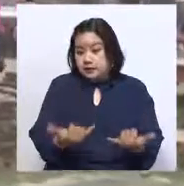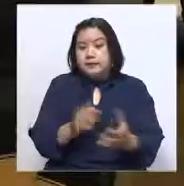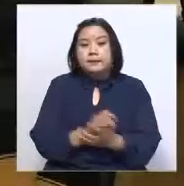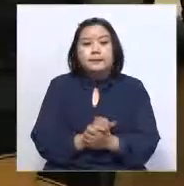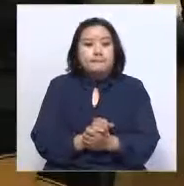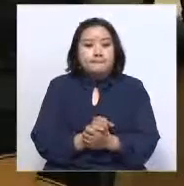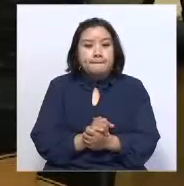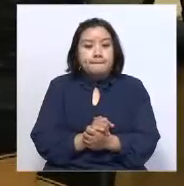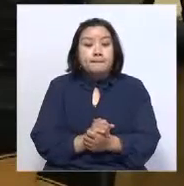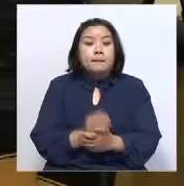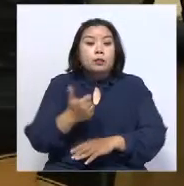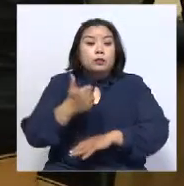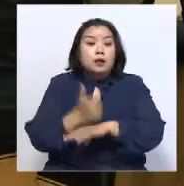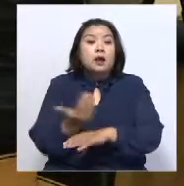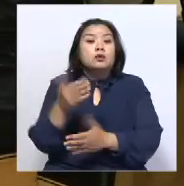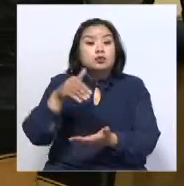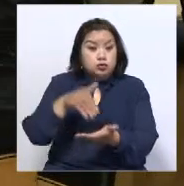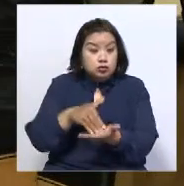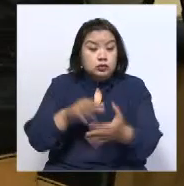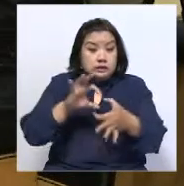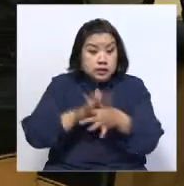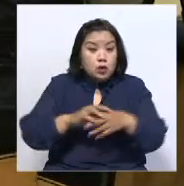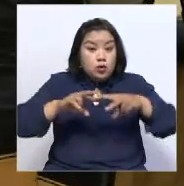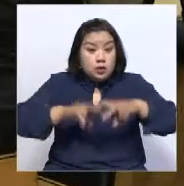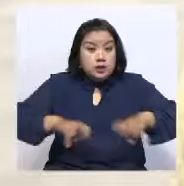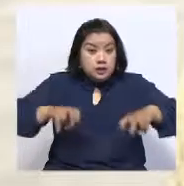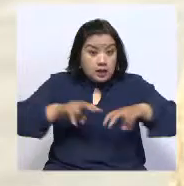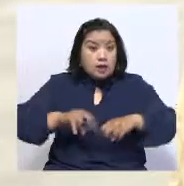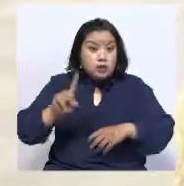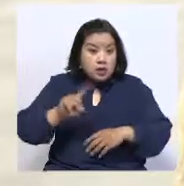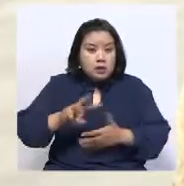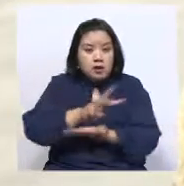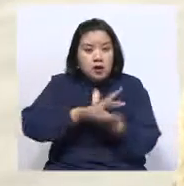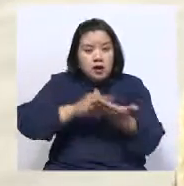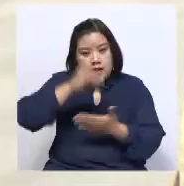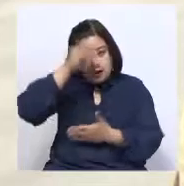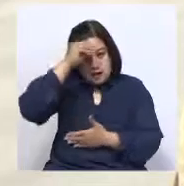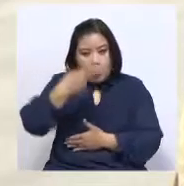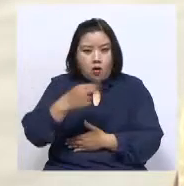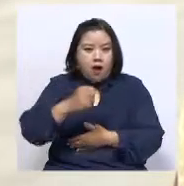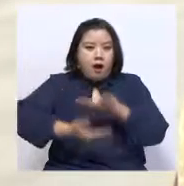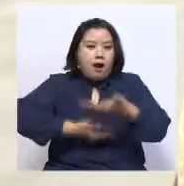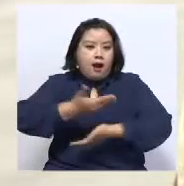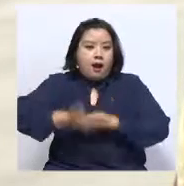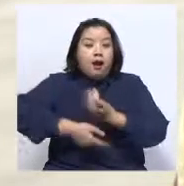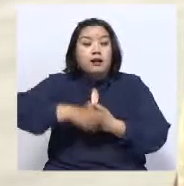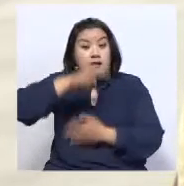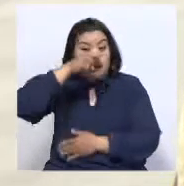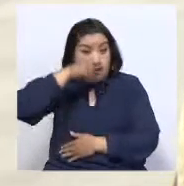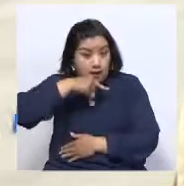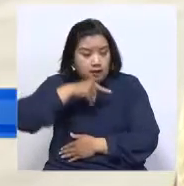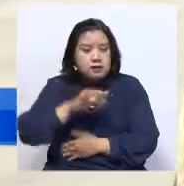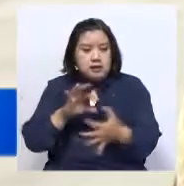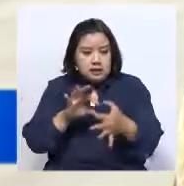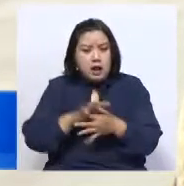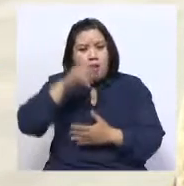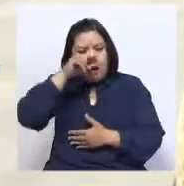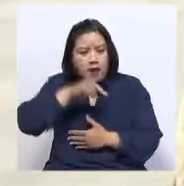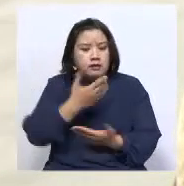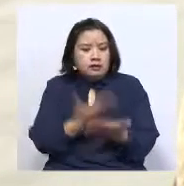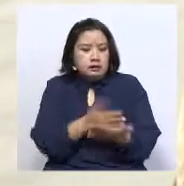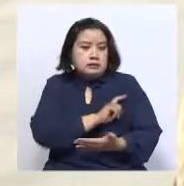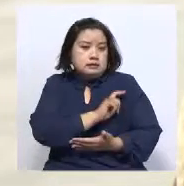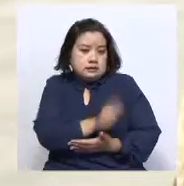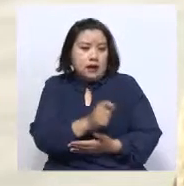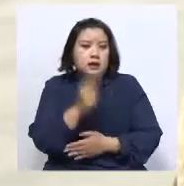นายธนวัฒน์ผลวิชัยผู้อำนวยการศูนย์พยากรเศรษฐกิจและธุรกิจมหาวิทยาลัยหอการค้าไทยบอกนะครับว่าจากการสำรวจพฤติกรรมการใช้จ่ายของพี่น้องประชาชนในช่วงเทศกาลสงกร